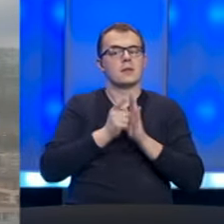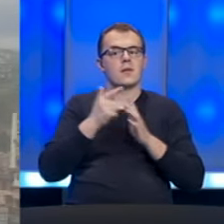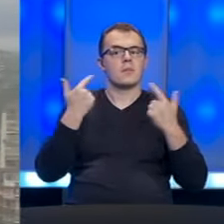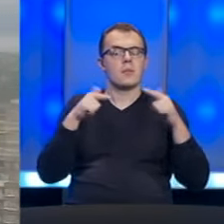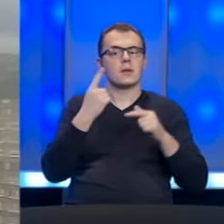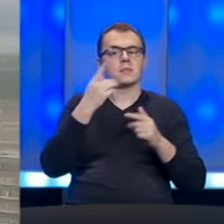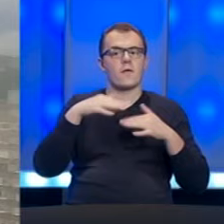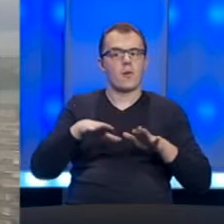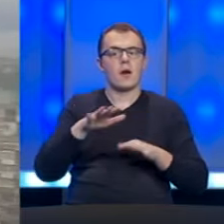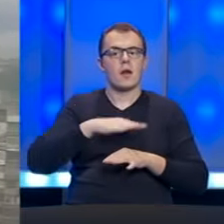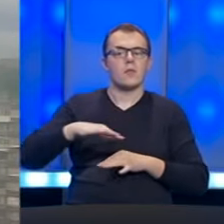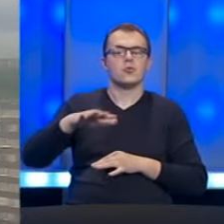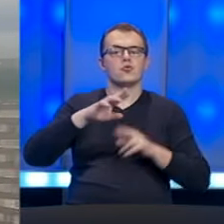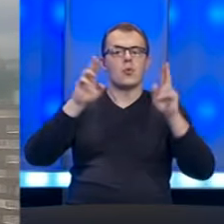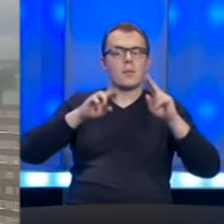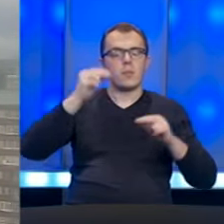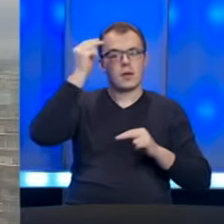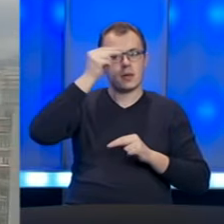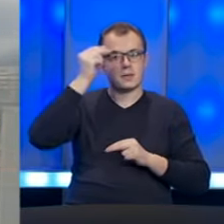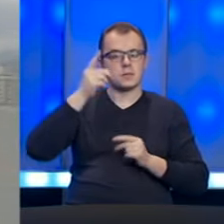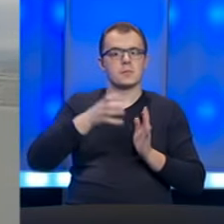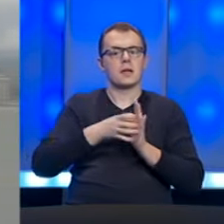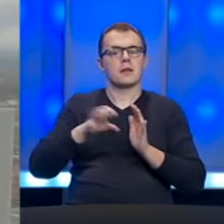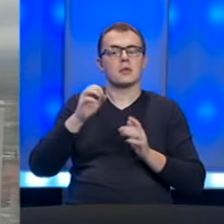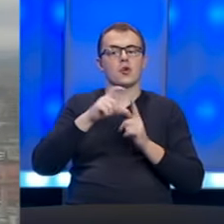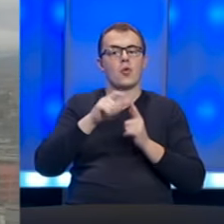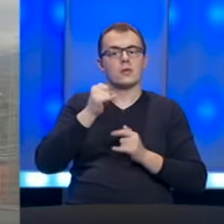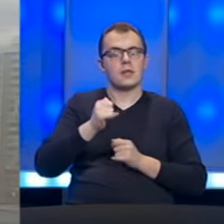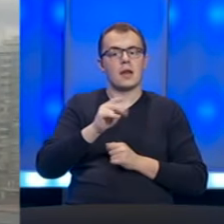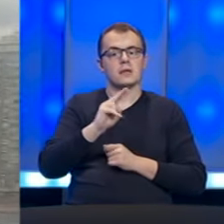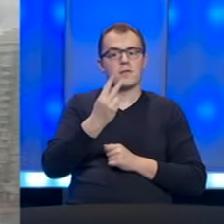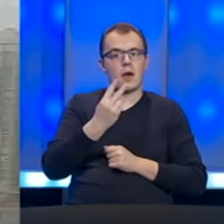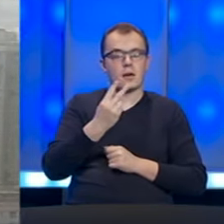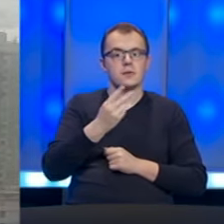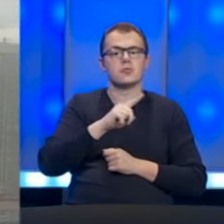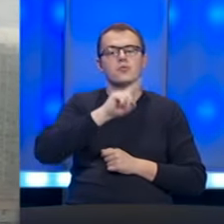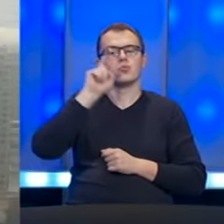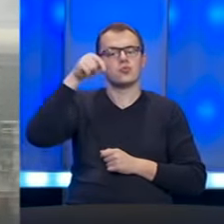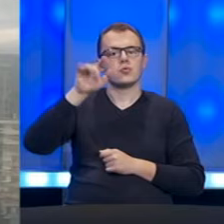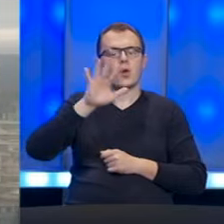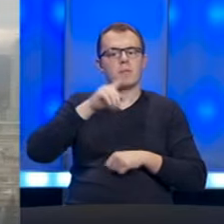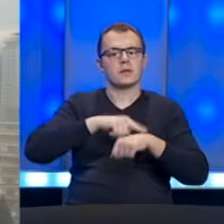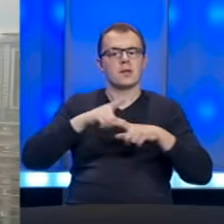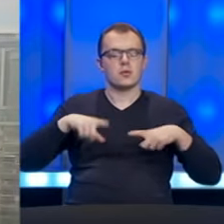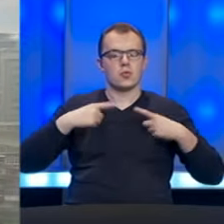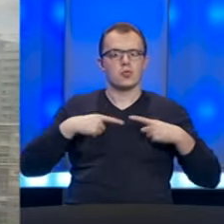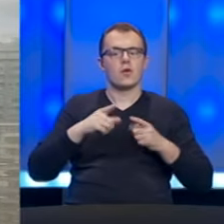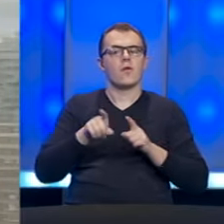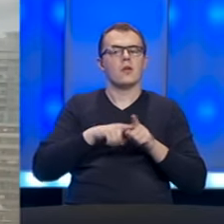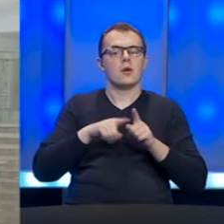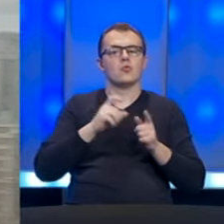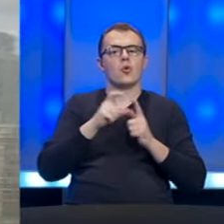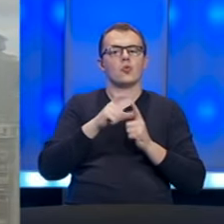praznika 1. maja na području Republike Srpske trajeće od danas u 12 sati do sutra u 5 sati ujutro. Također